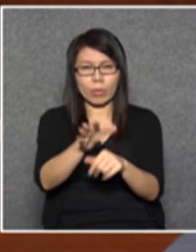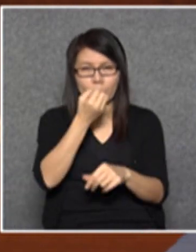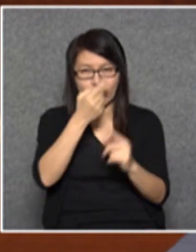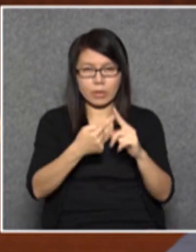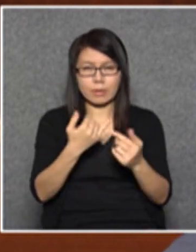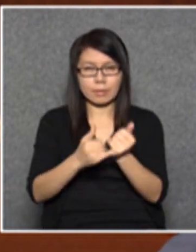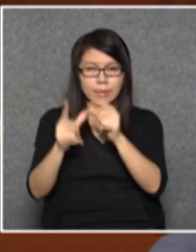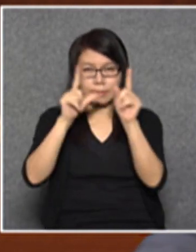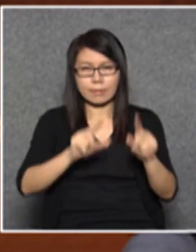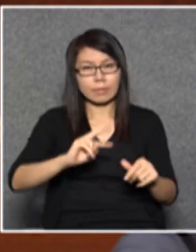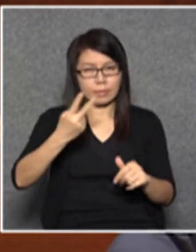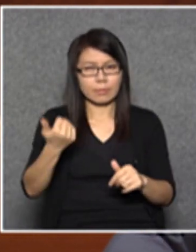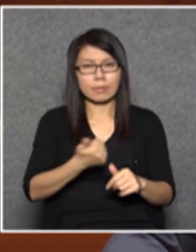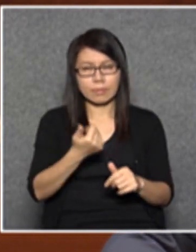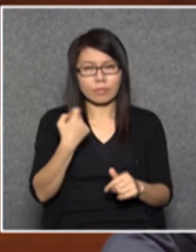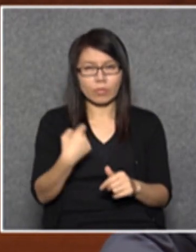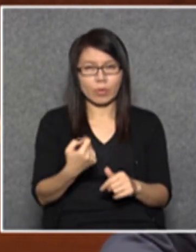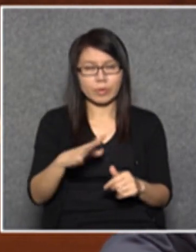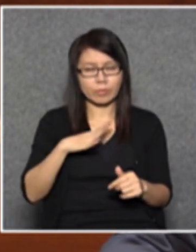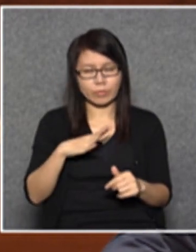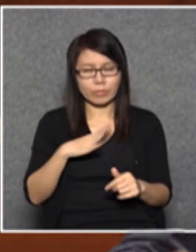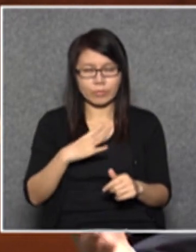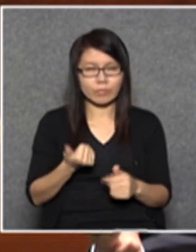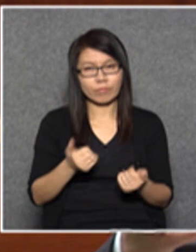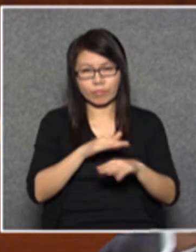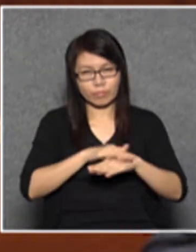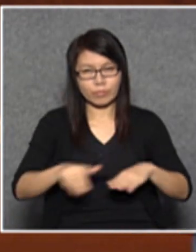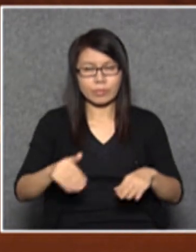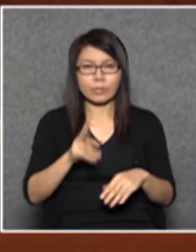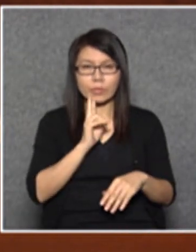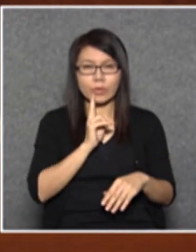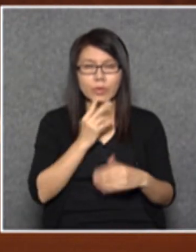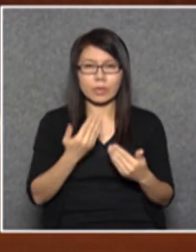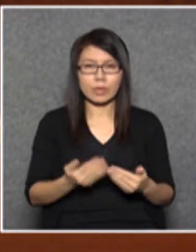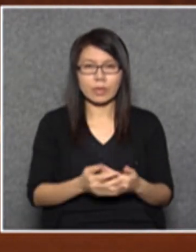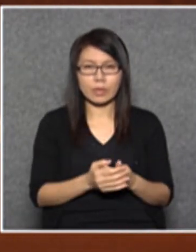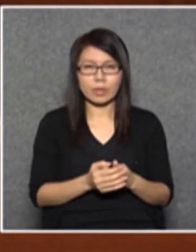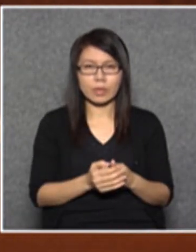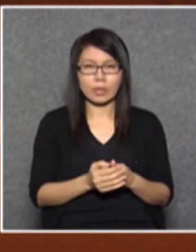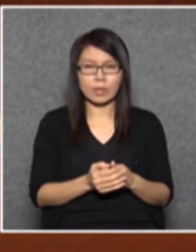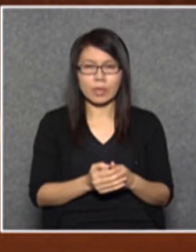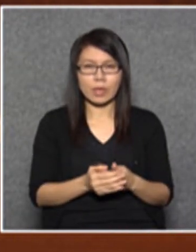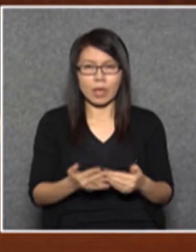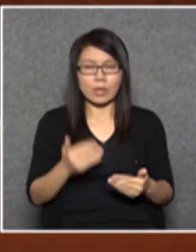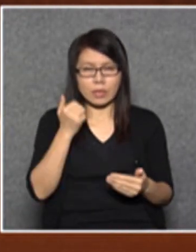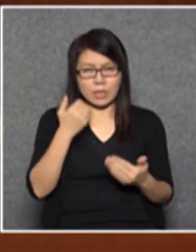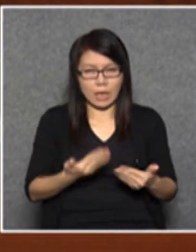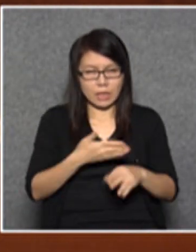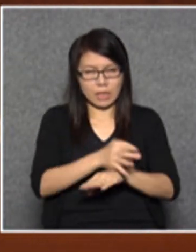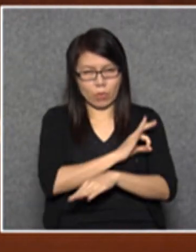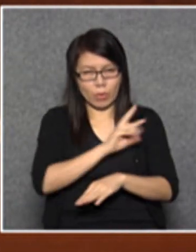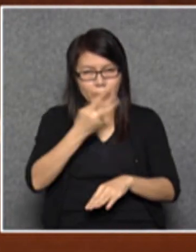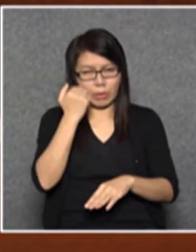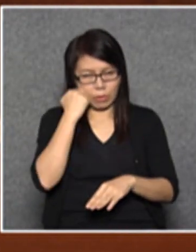生活更加便捷、更加舒適、更加安全。譬如我們現在是老年進入老年社會，我們怎樣可以